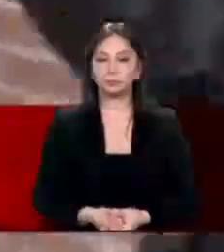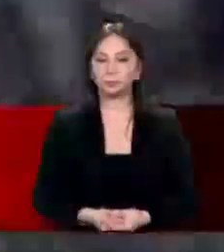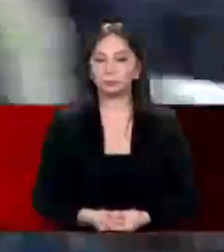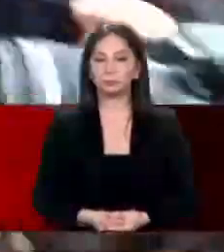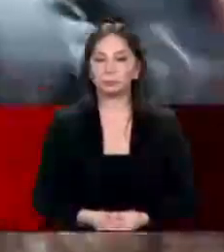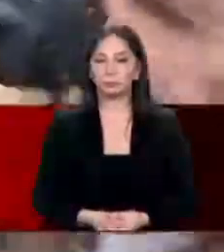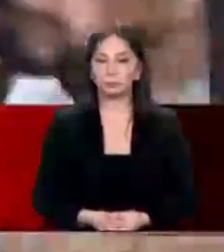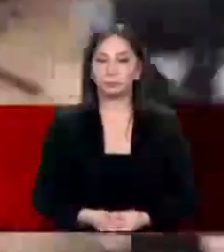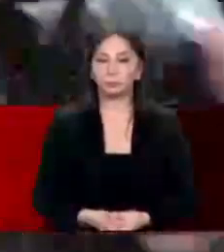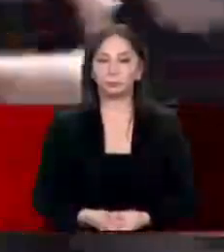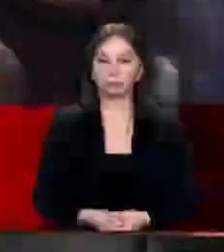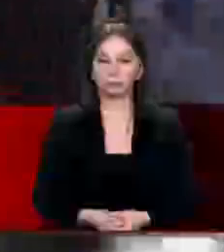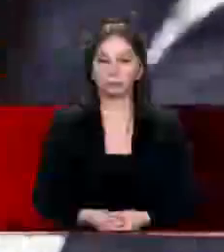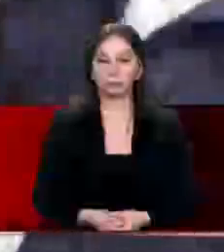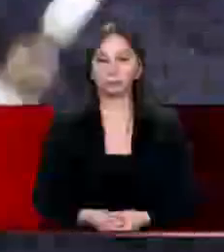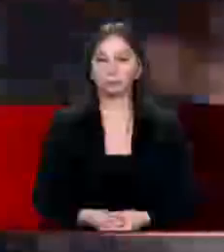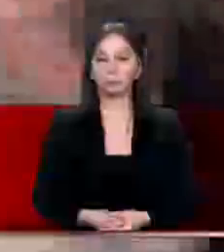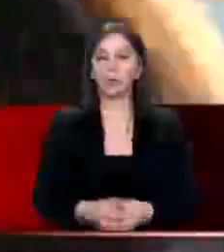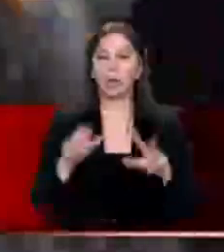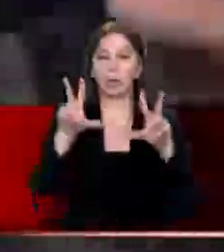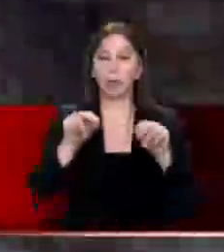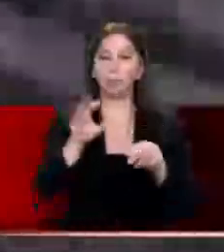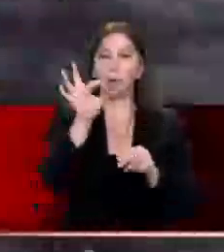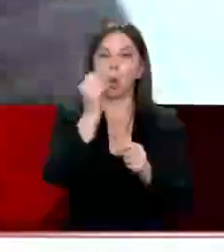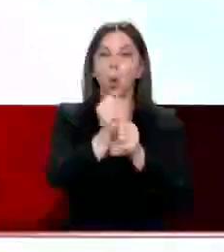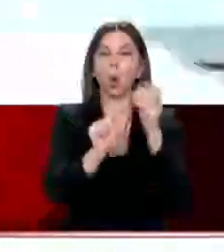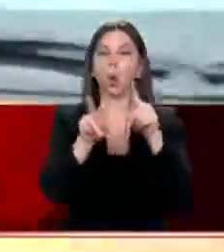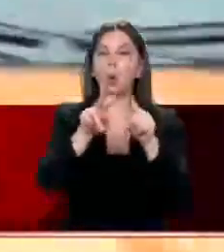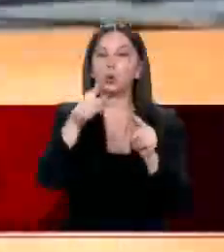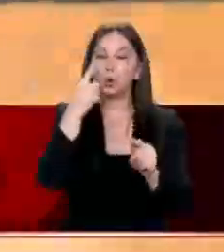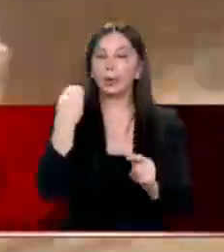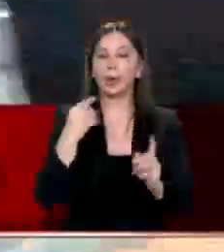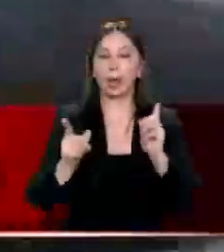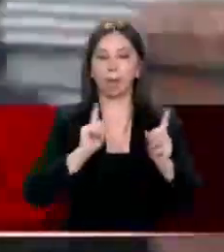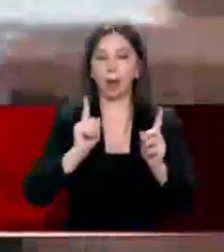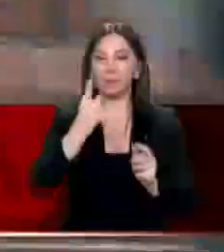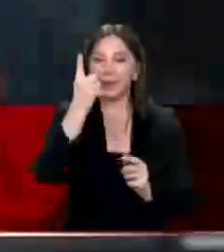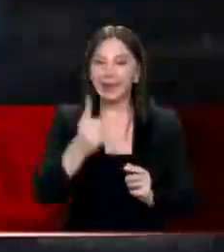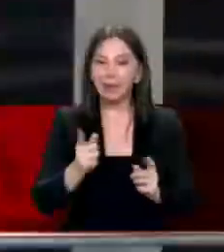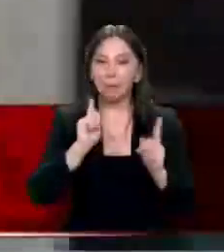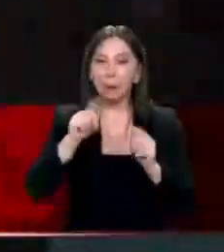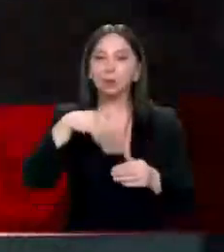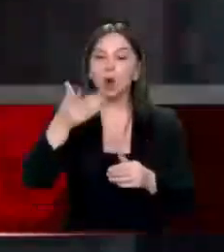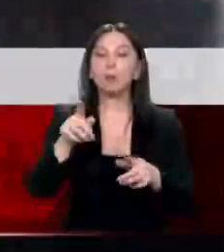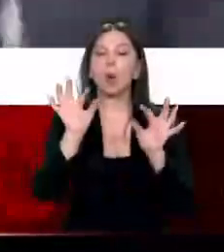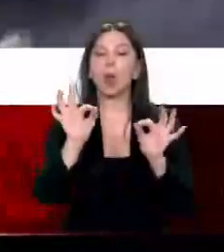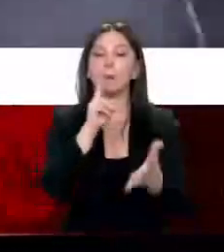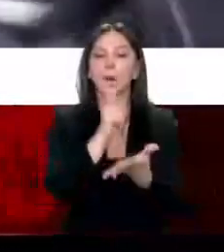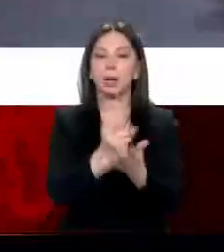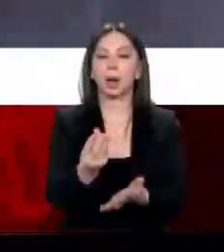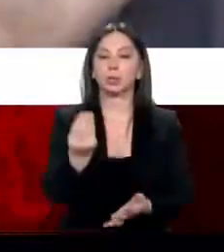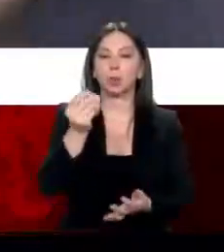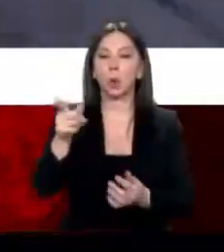bakalım. Sağ olun. Arkadaşlar müsaade edin. Tam da o gün Samas hakkında açılan yeni davanın ilk duruşması sonrası geldi bu kritik karar. Yani